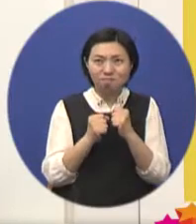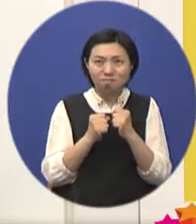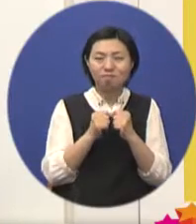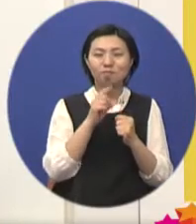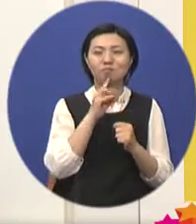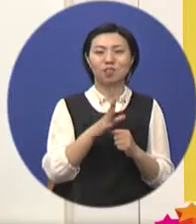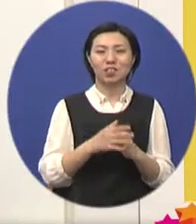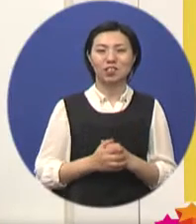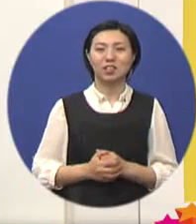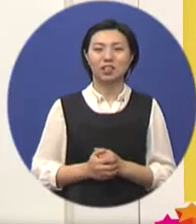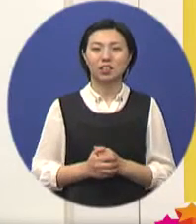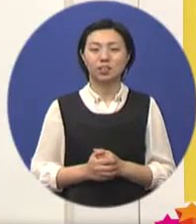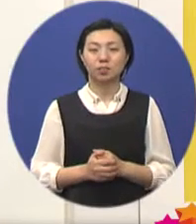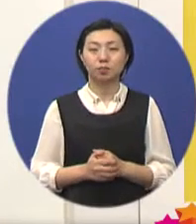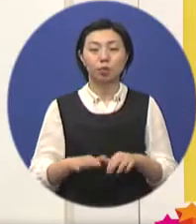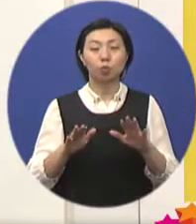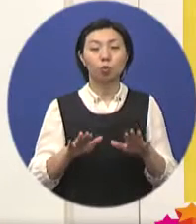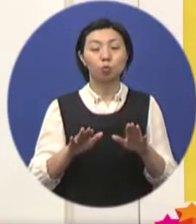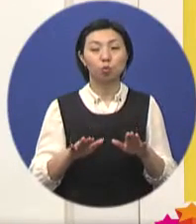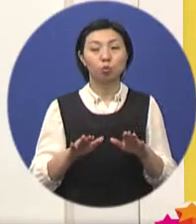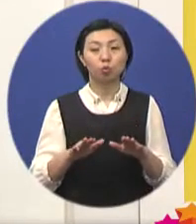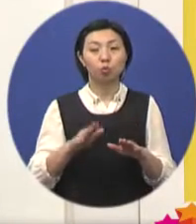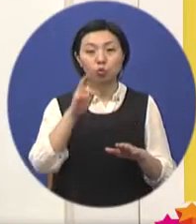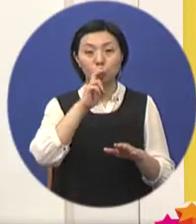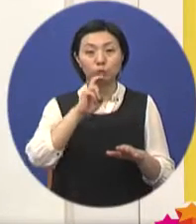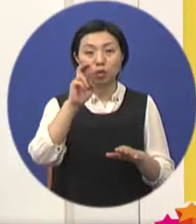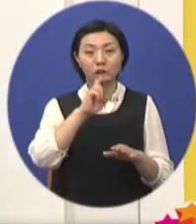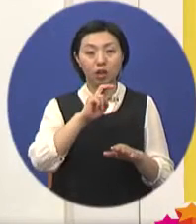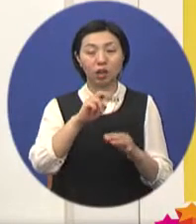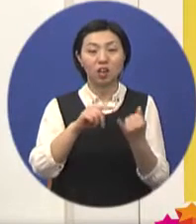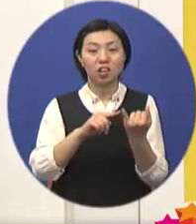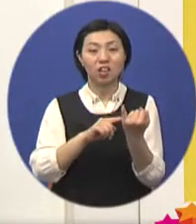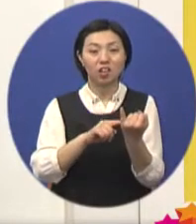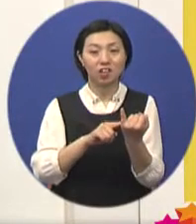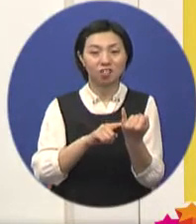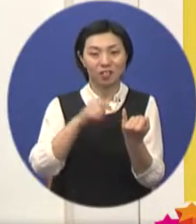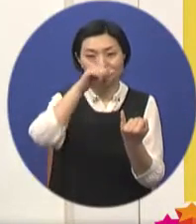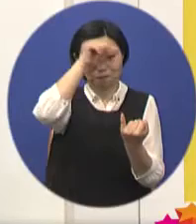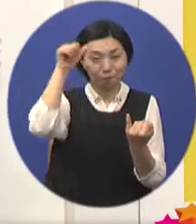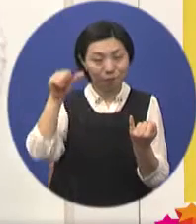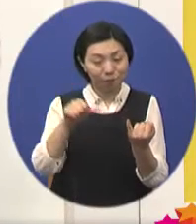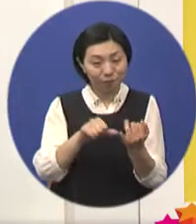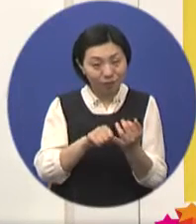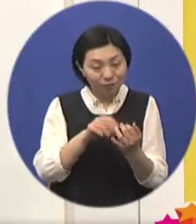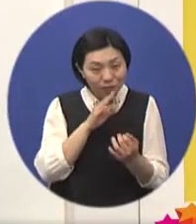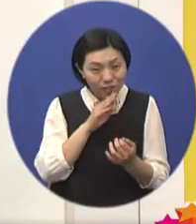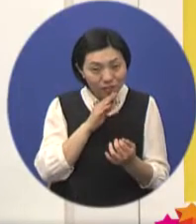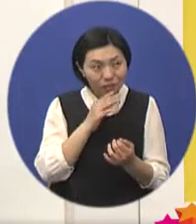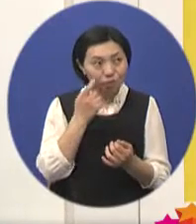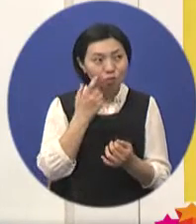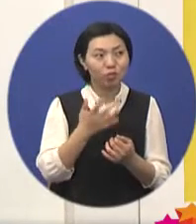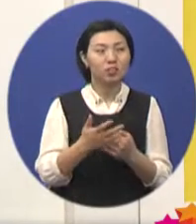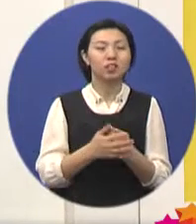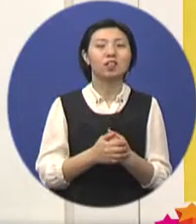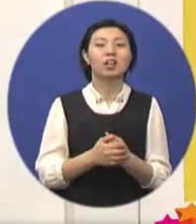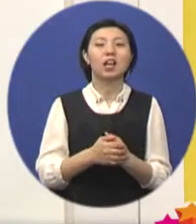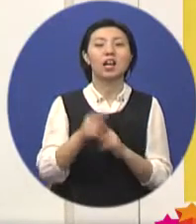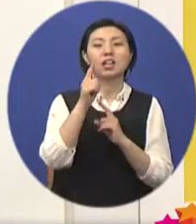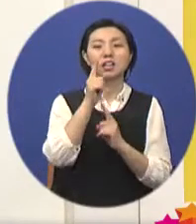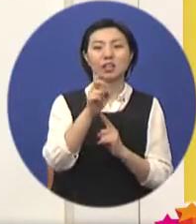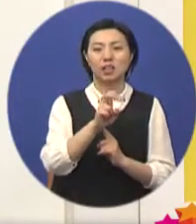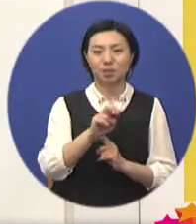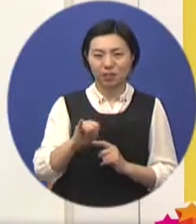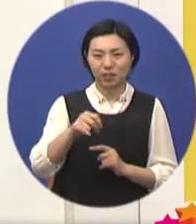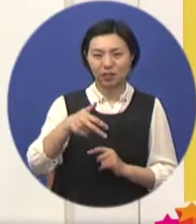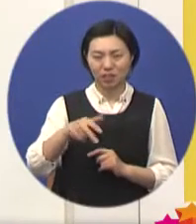네. 저 오늘 또 노래를 여자 일생인가요? 네. 아유 참. 임자 씨를 좋아하시는구나.